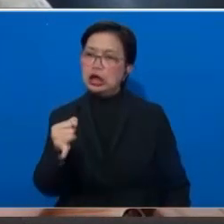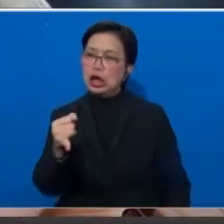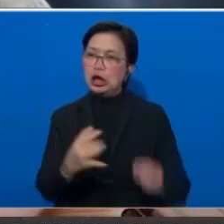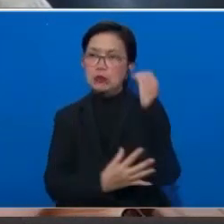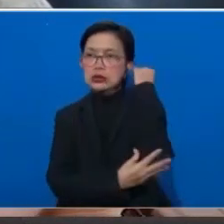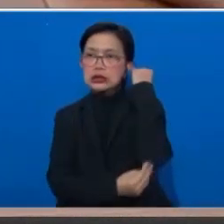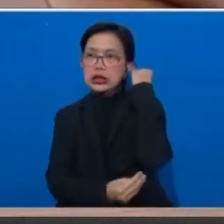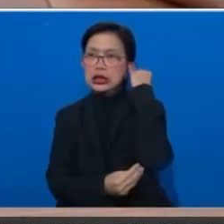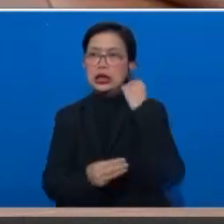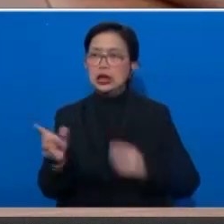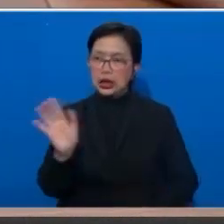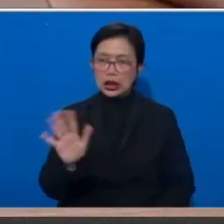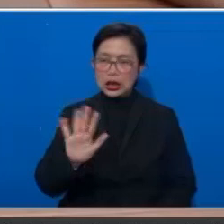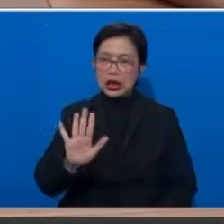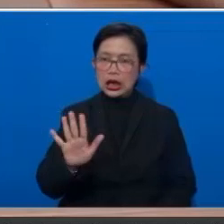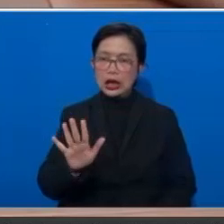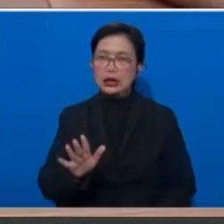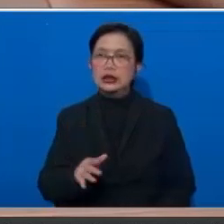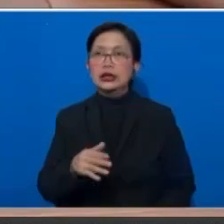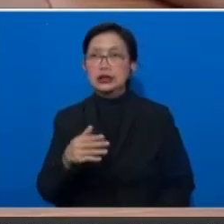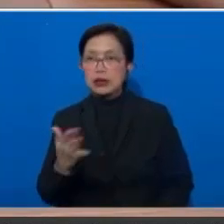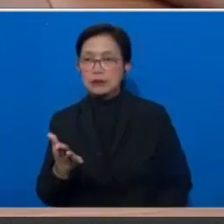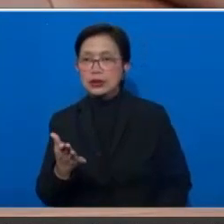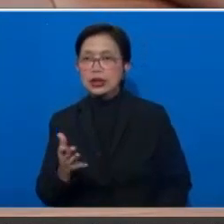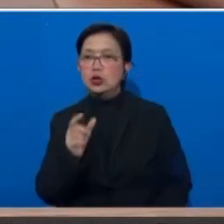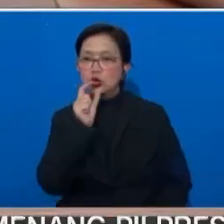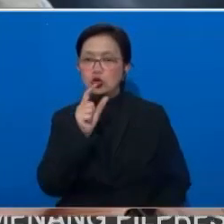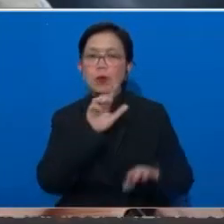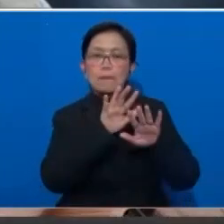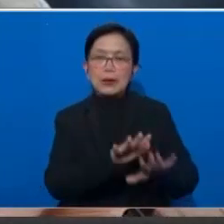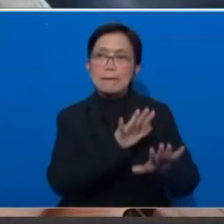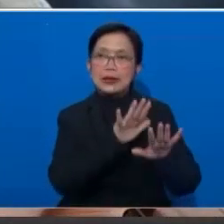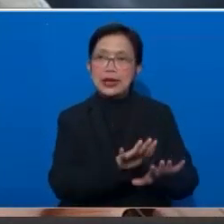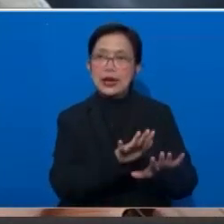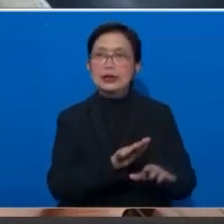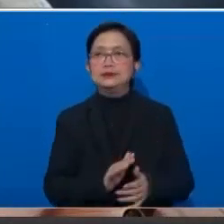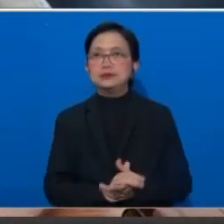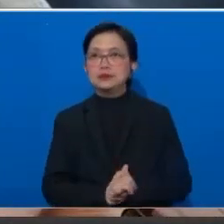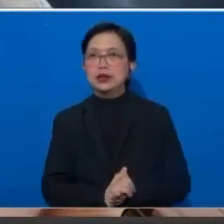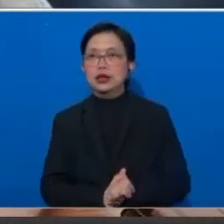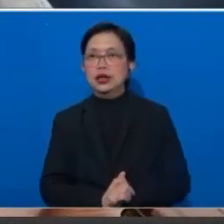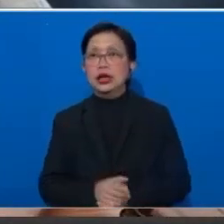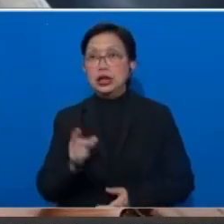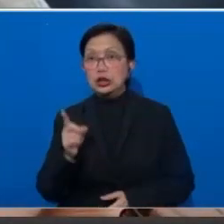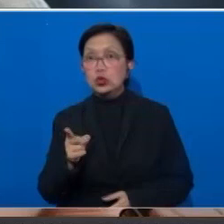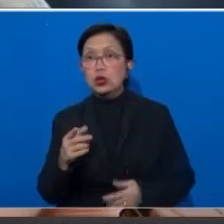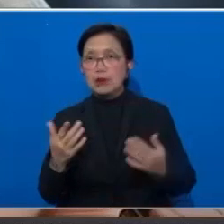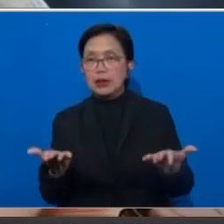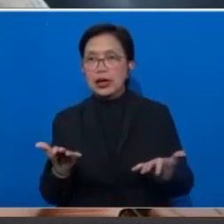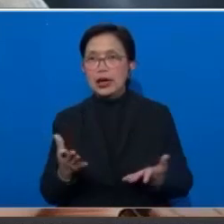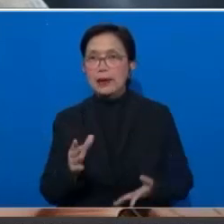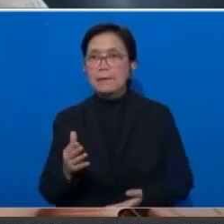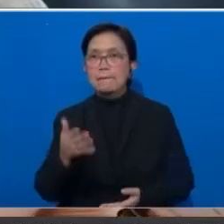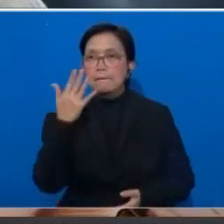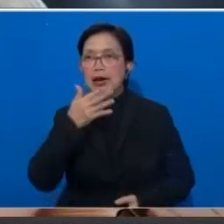Ancol konteksnya bukan untuk menyakiti, melainkan sebagai pembinaan. Itu adalah merupakan bahasa yang